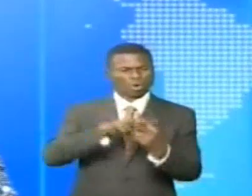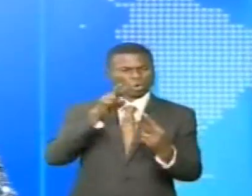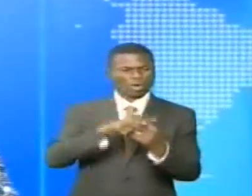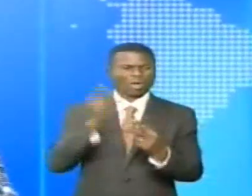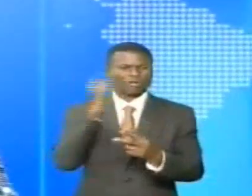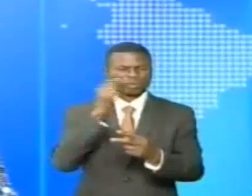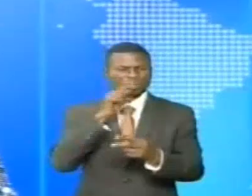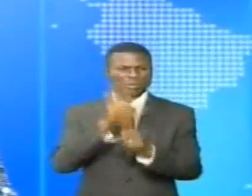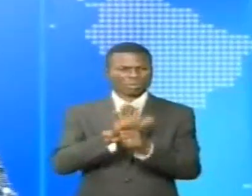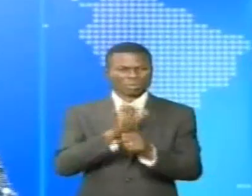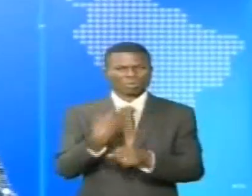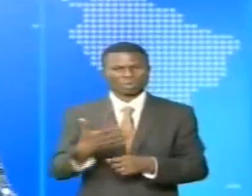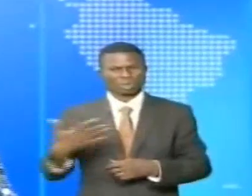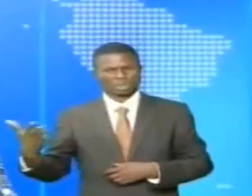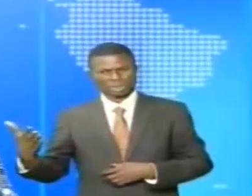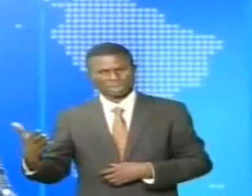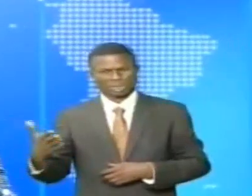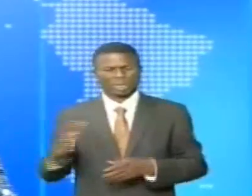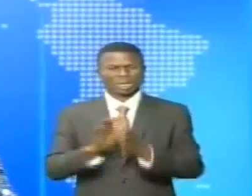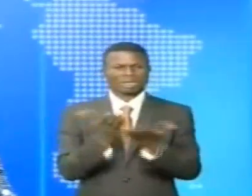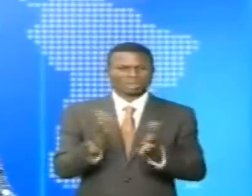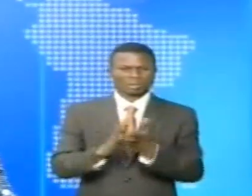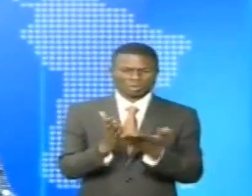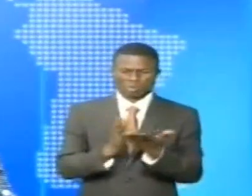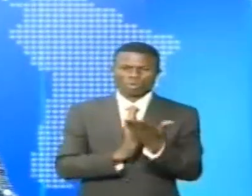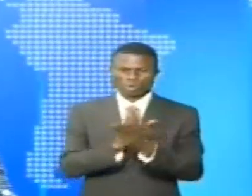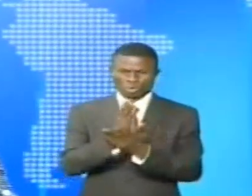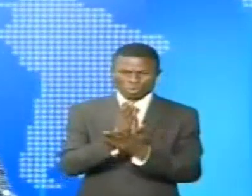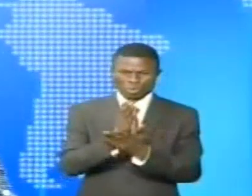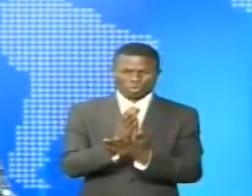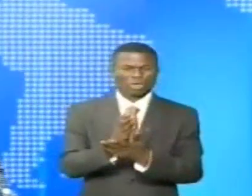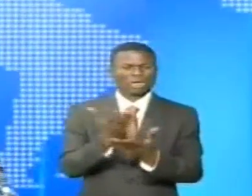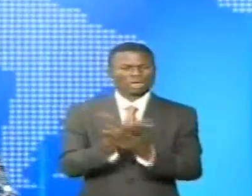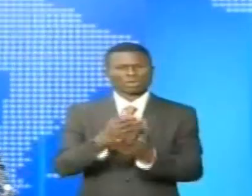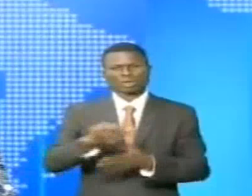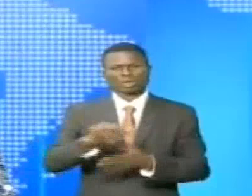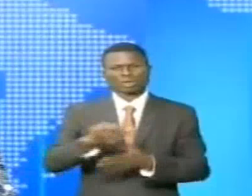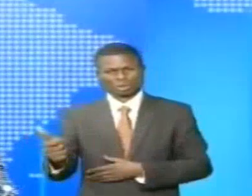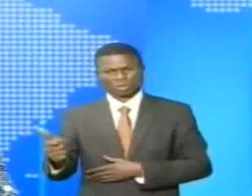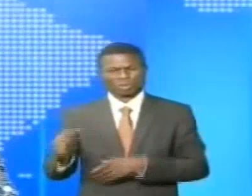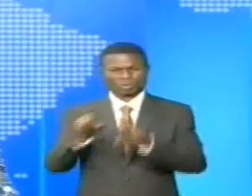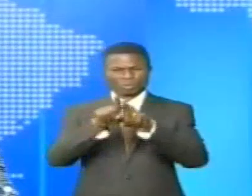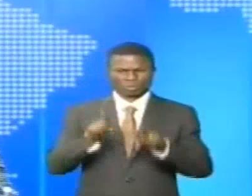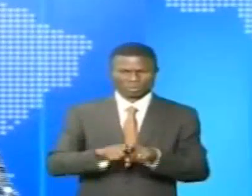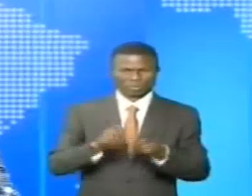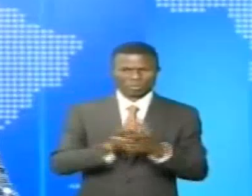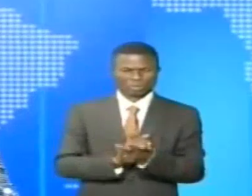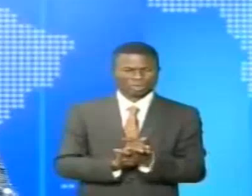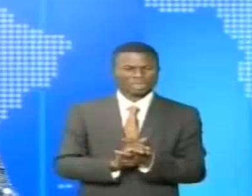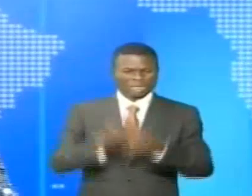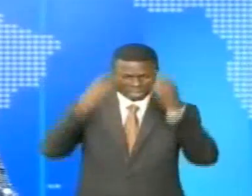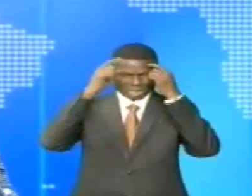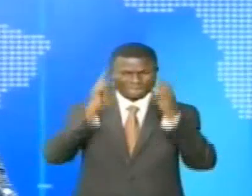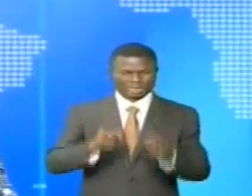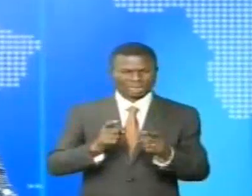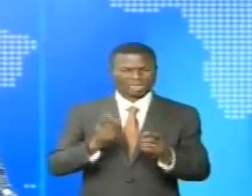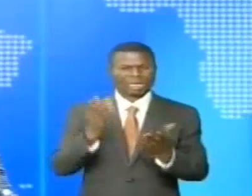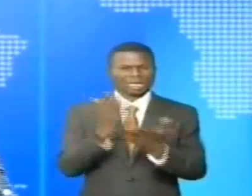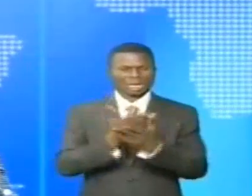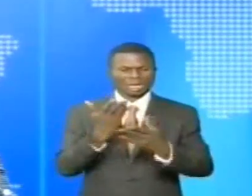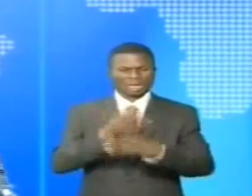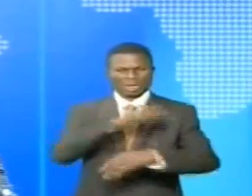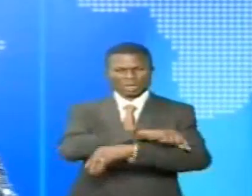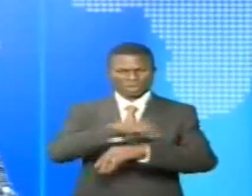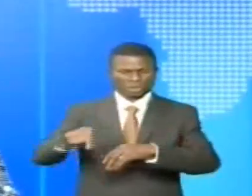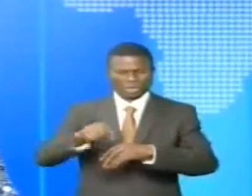des consommables livrés des passeports formulaires et autres intras, ainsi que la maintenance des infrastructures et la mise à